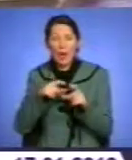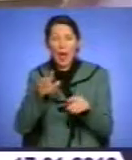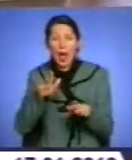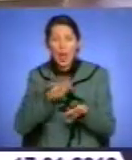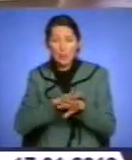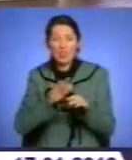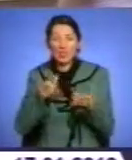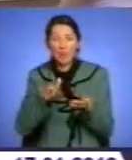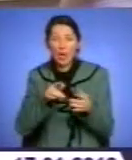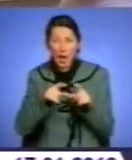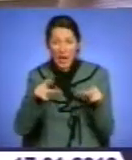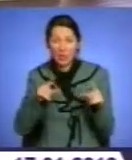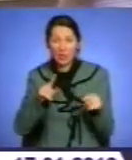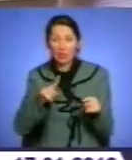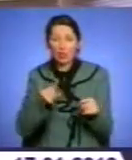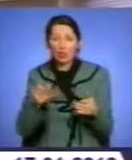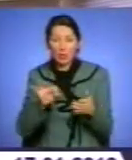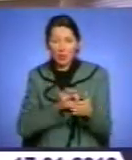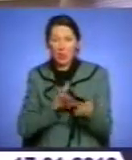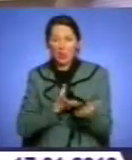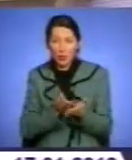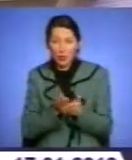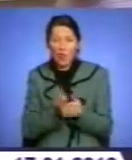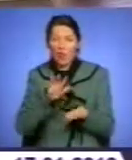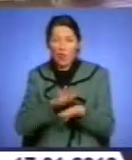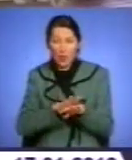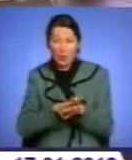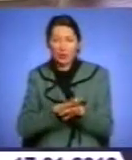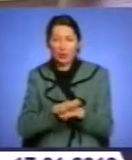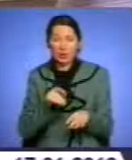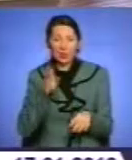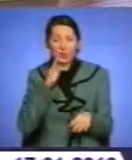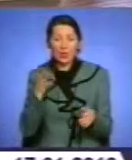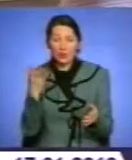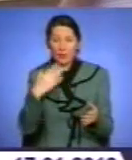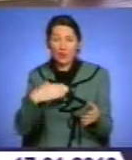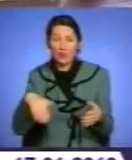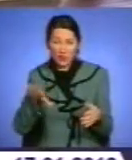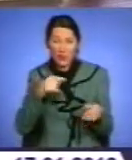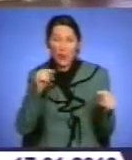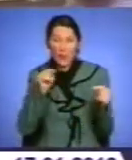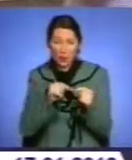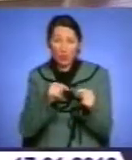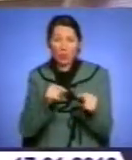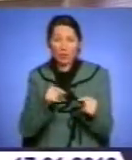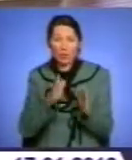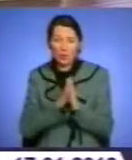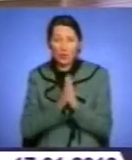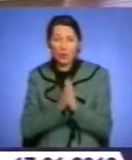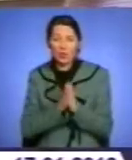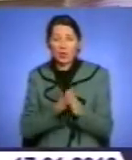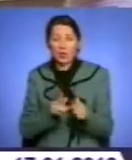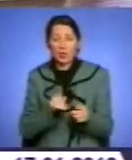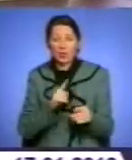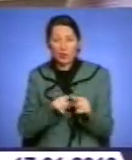вже через буквально 15 хвилин все оплатить і все підходить, і потім скине мені адресу, на яку треба відіслати